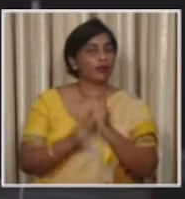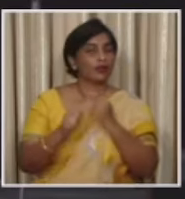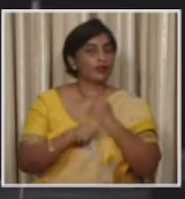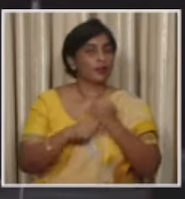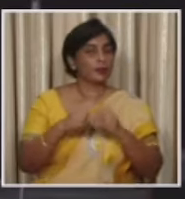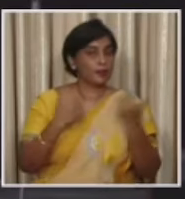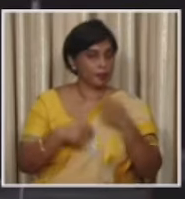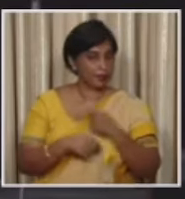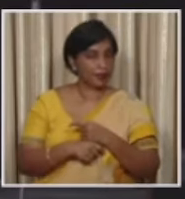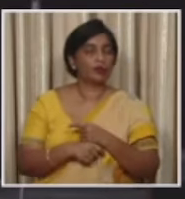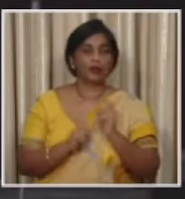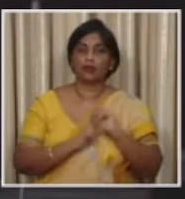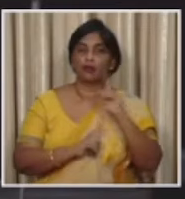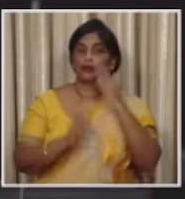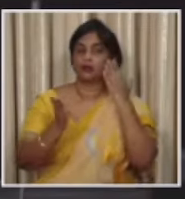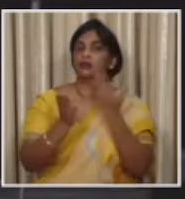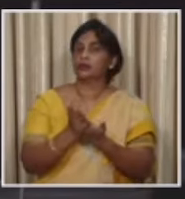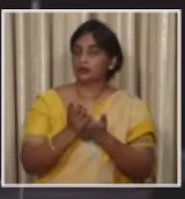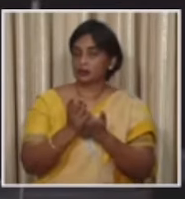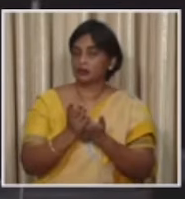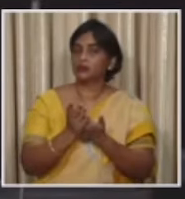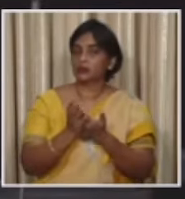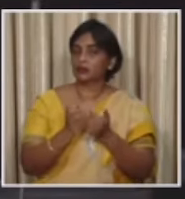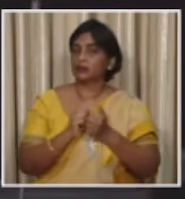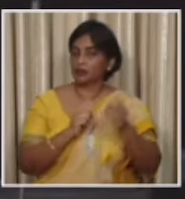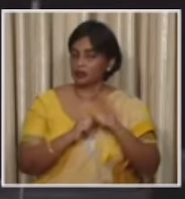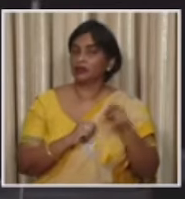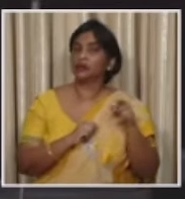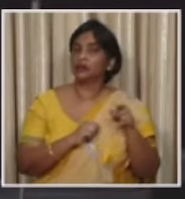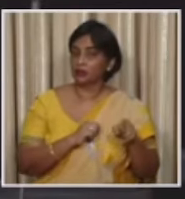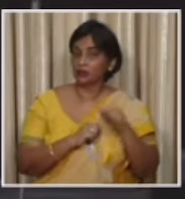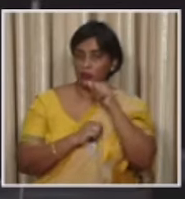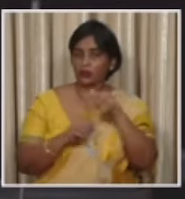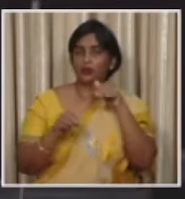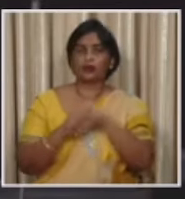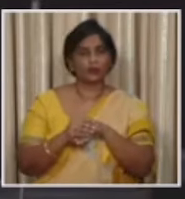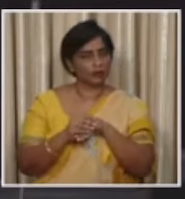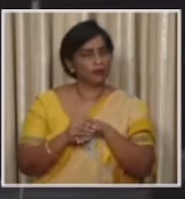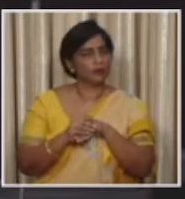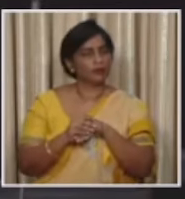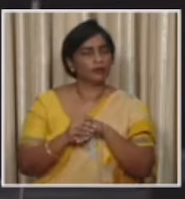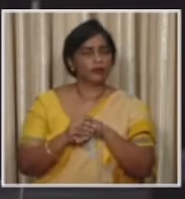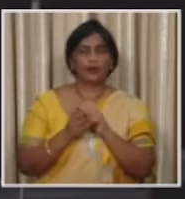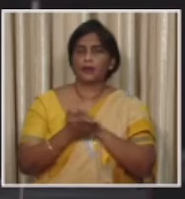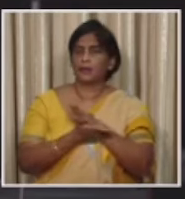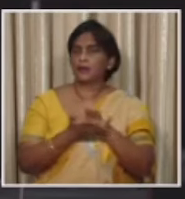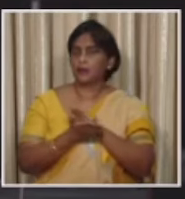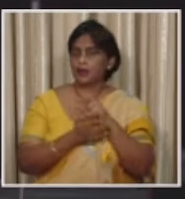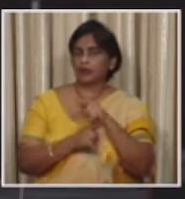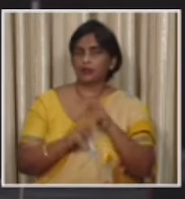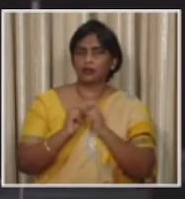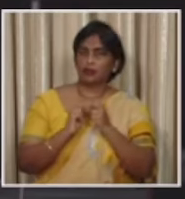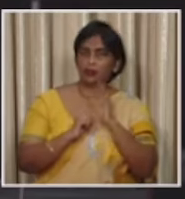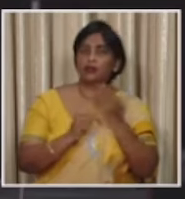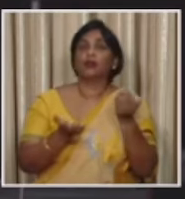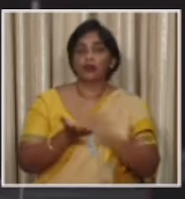ගැසට් නිවේදනය අපි පාර්ලිමේන්තුවේ ඉදිරිපත් කරන්න කටයුතු කරාට ඒක ඇතිවෙච්ච යම් කිසි පැහැදිලිතාවය පිළිබඳ අපිට සිදු